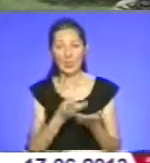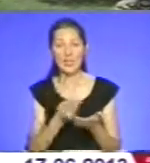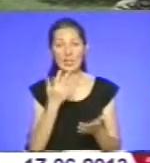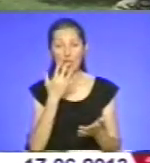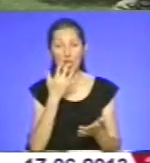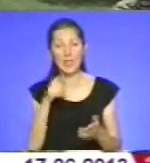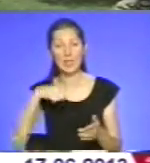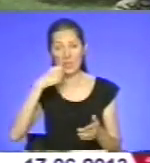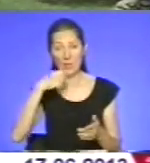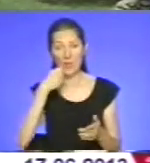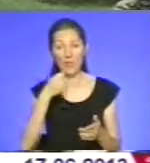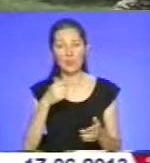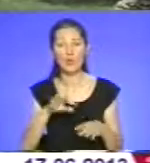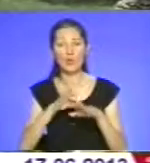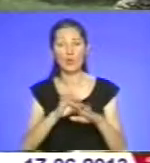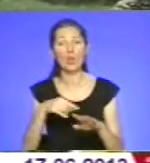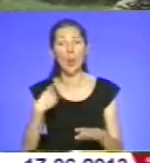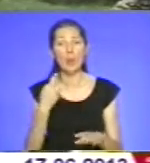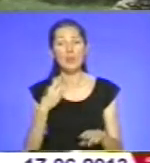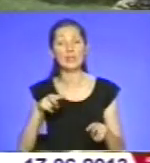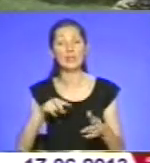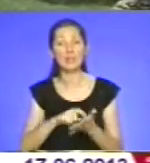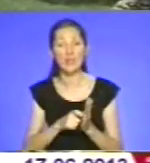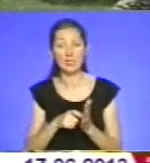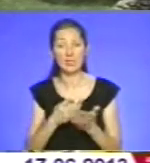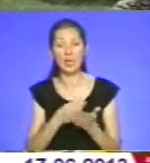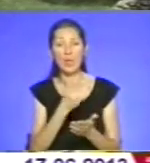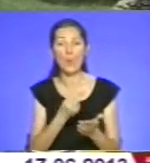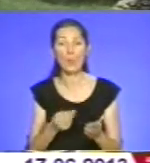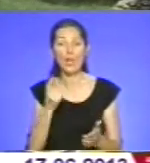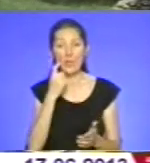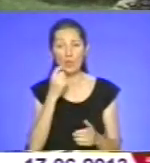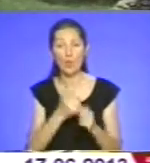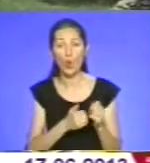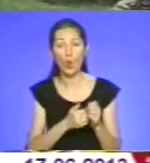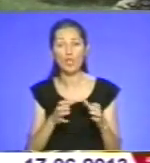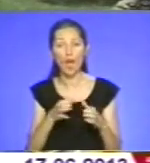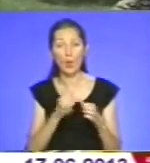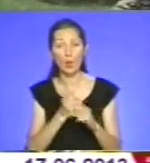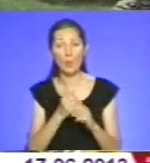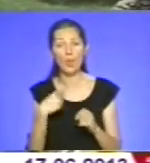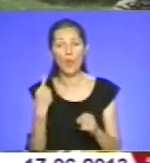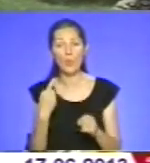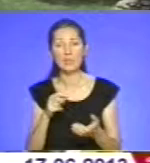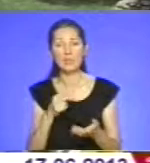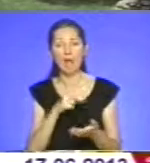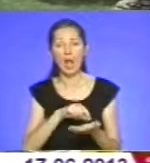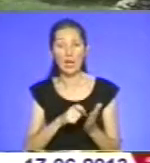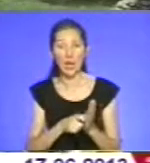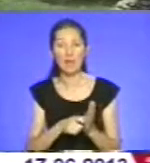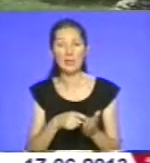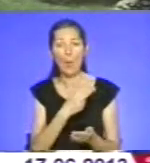хореографічні, так і артистичні. Наприклад, малювання писанок. Польська група робила майстер-класи з малювання на шклі,